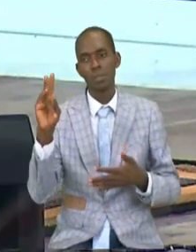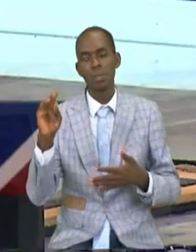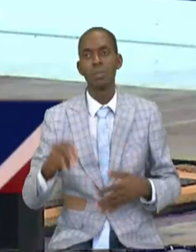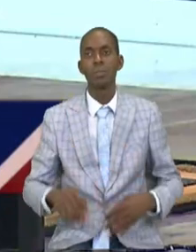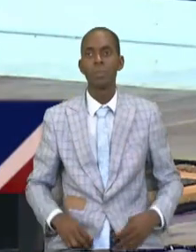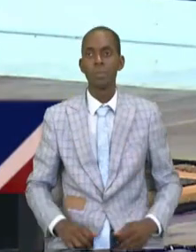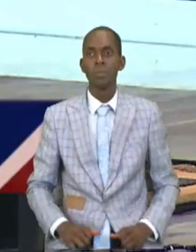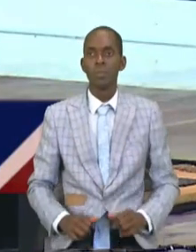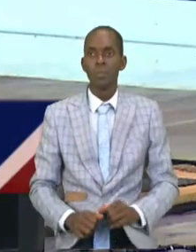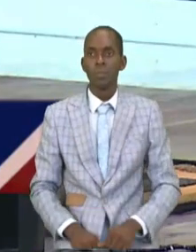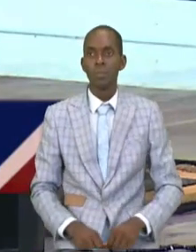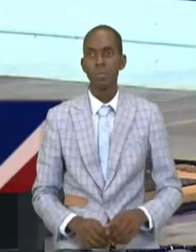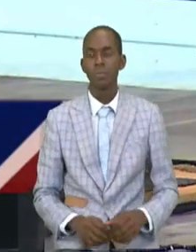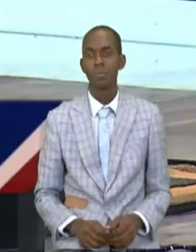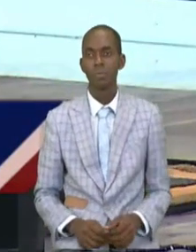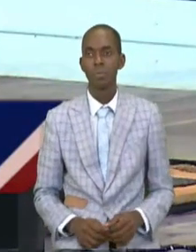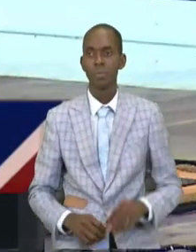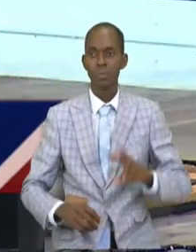verset 17.